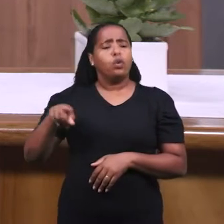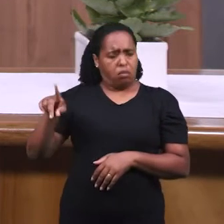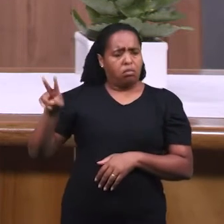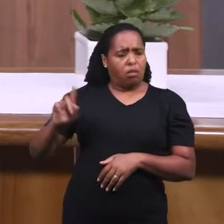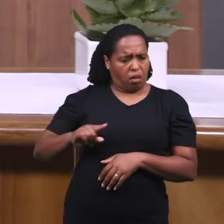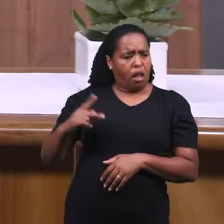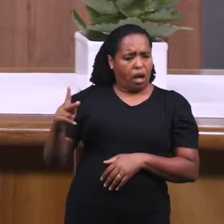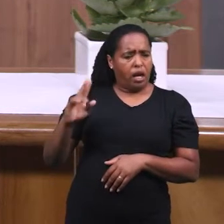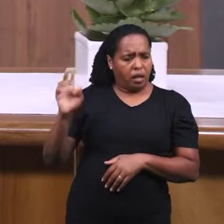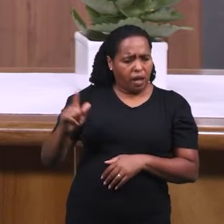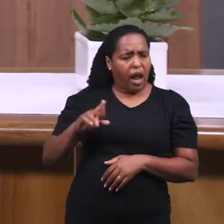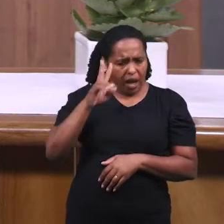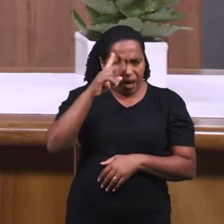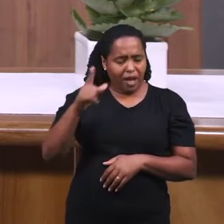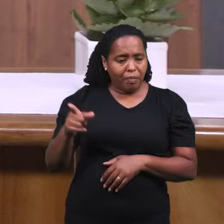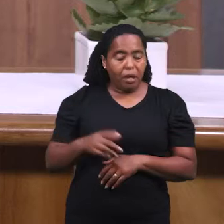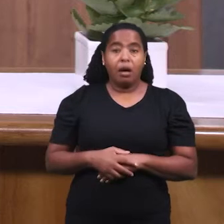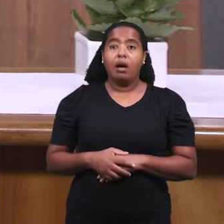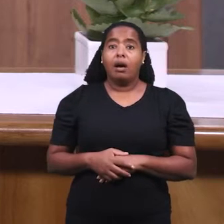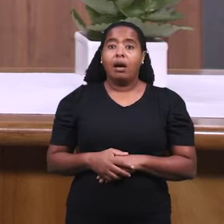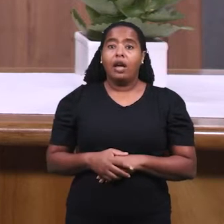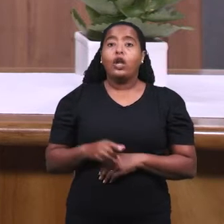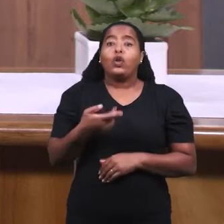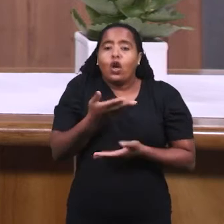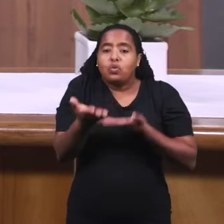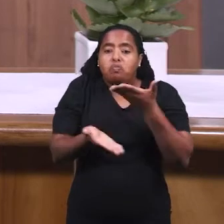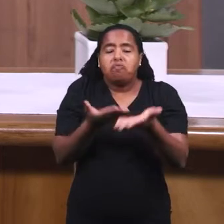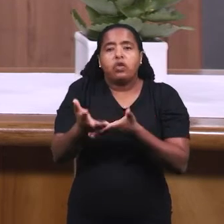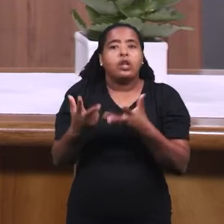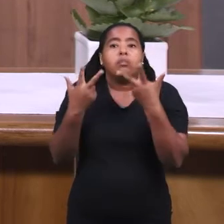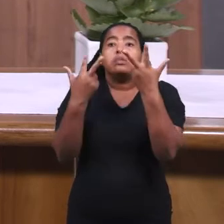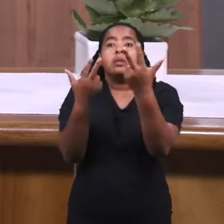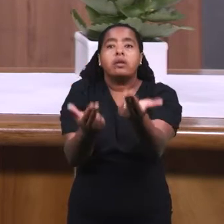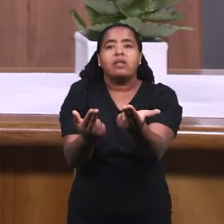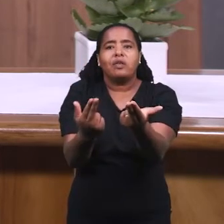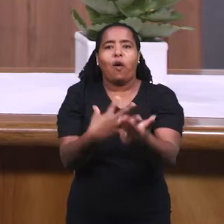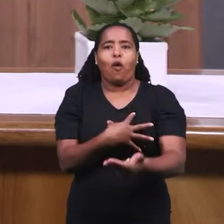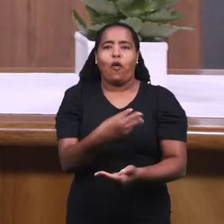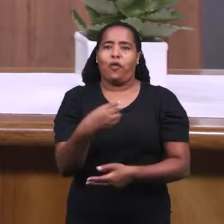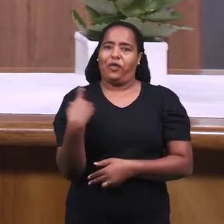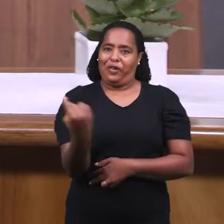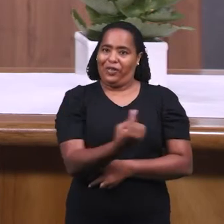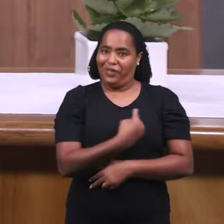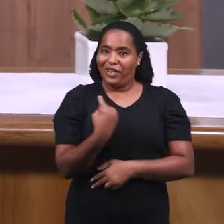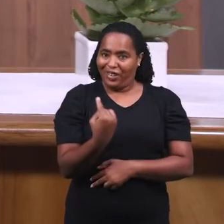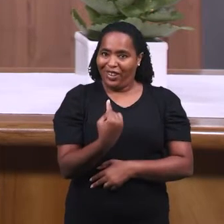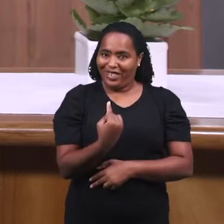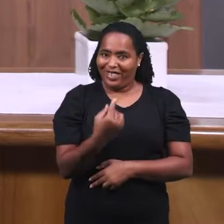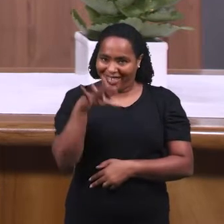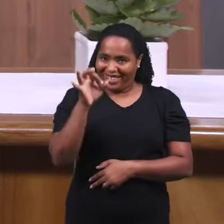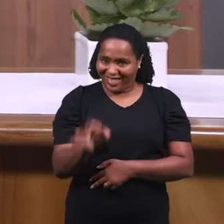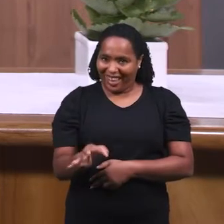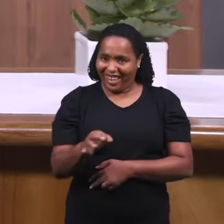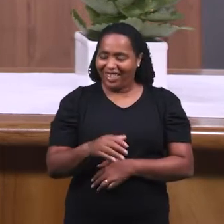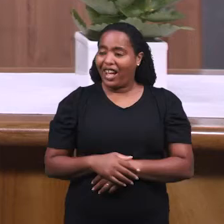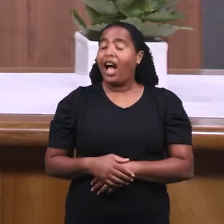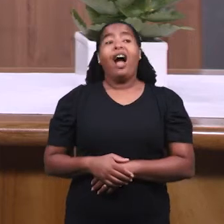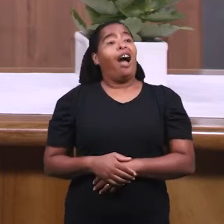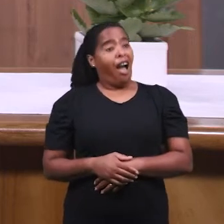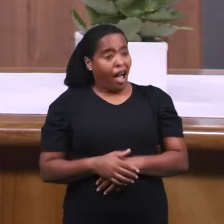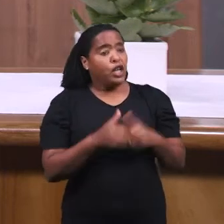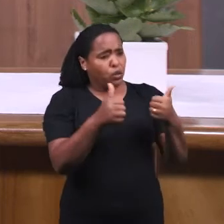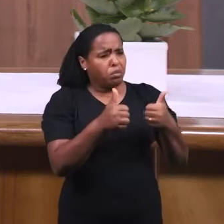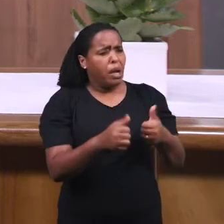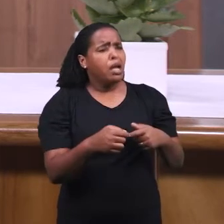такого-то. А, ты его сын, ты сын друга мой. Мы к нему как к нашему ребенку относимся, как будто наш ребенок. Тебе